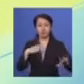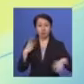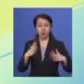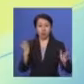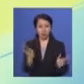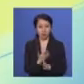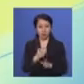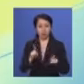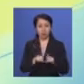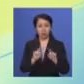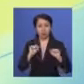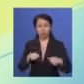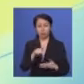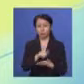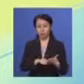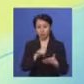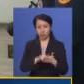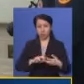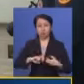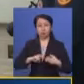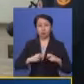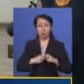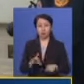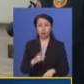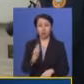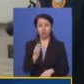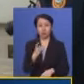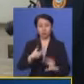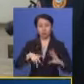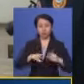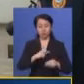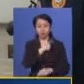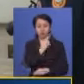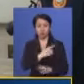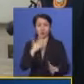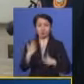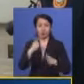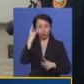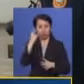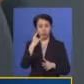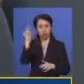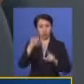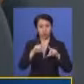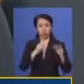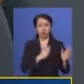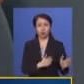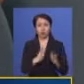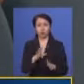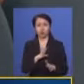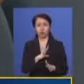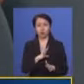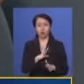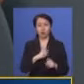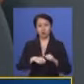погода также может стать причиной бедствия. Так, в районе Шалакына в результате сильного ветра в казахской школе-интернат произошел